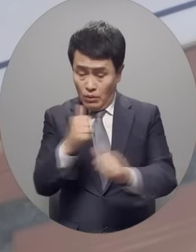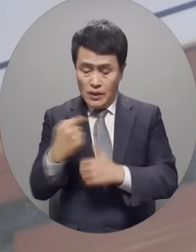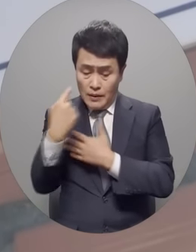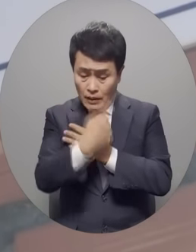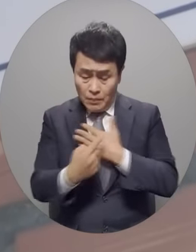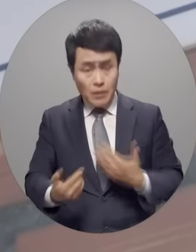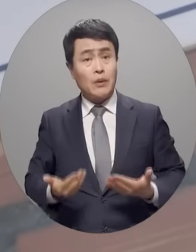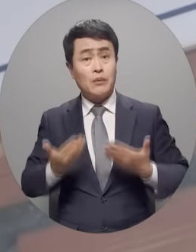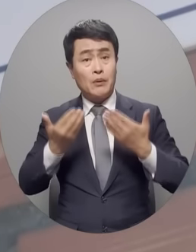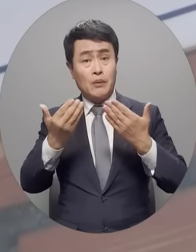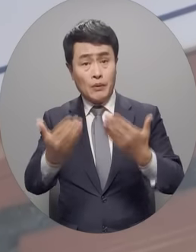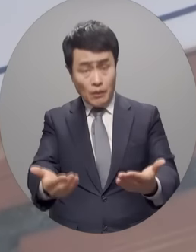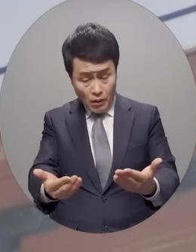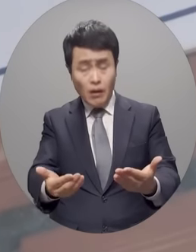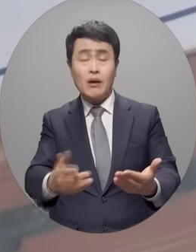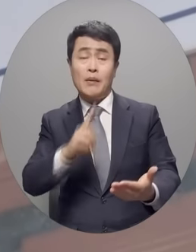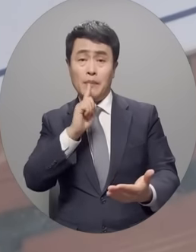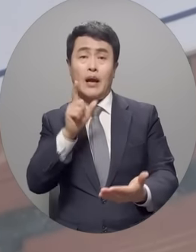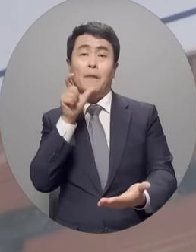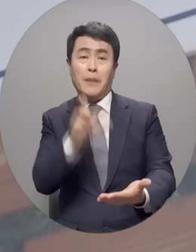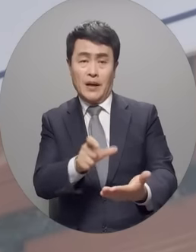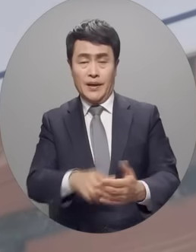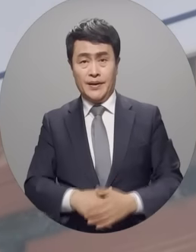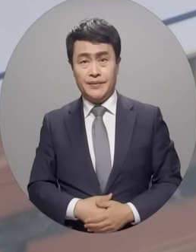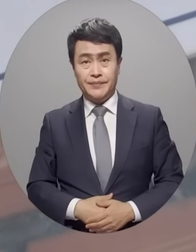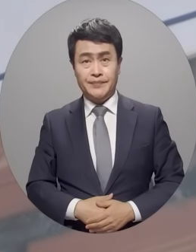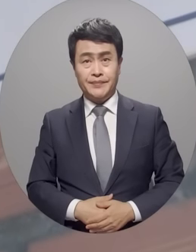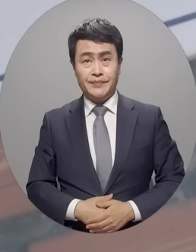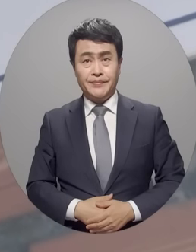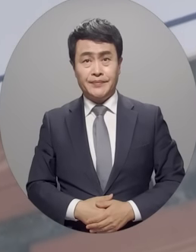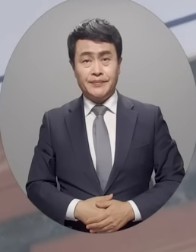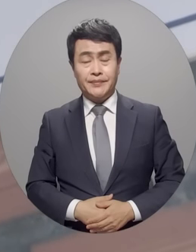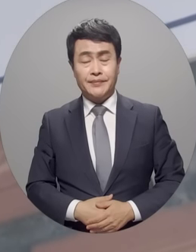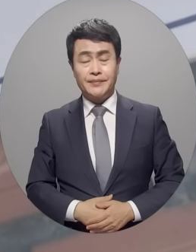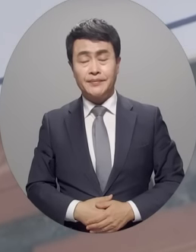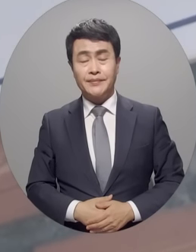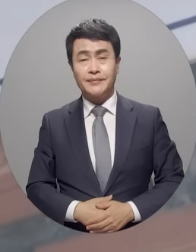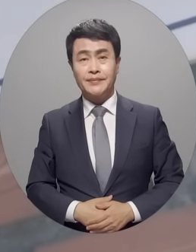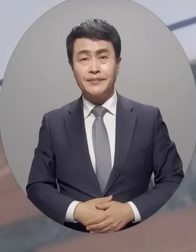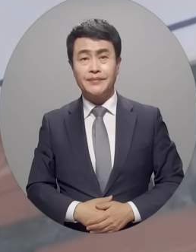바쳤다, 건곤일척이라고 적었습니다. MBC 뉴스 조희원입니다.